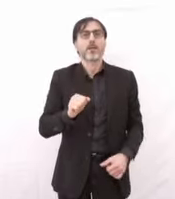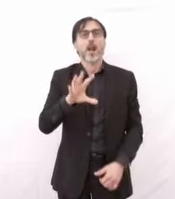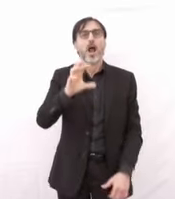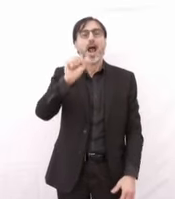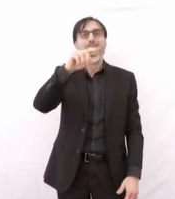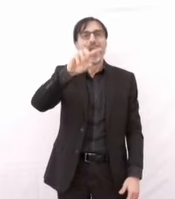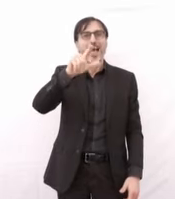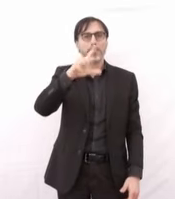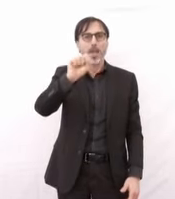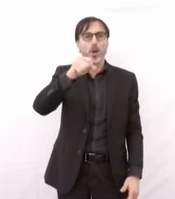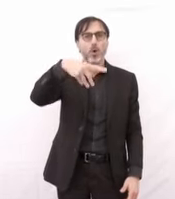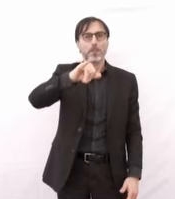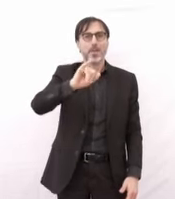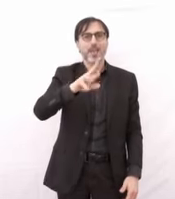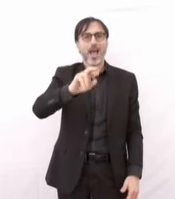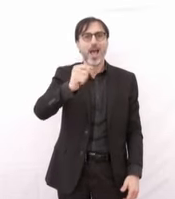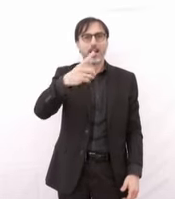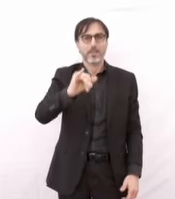Carmelo Minardi,